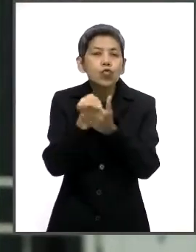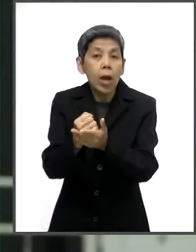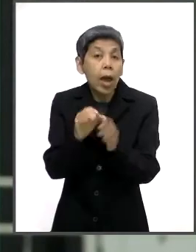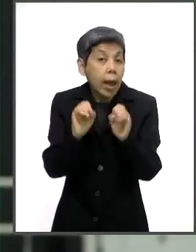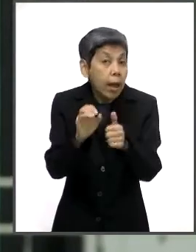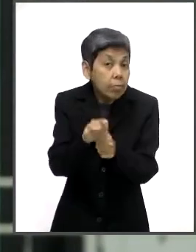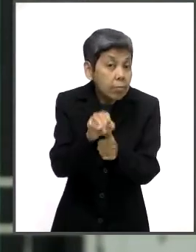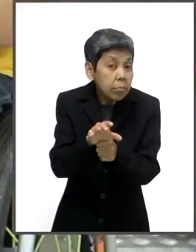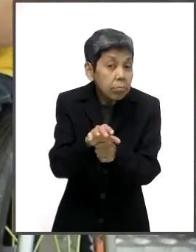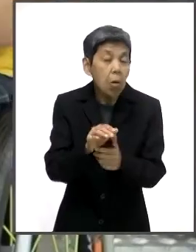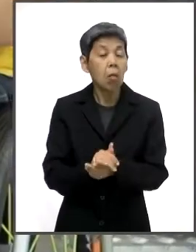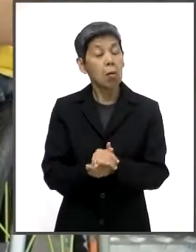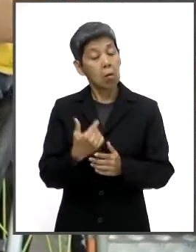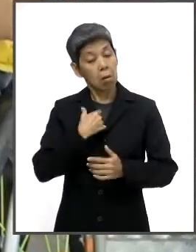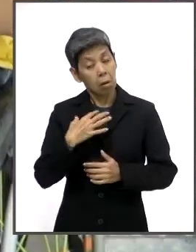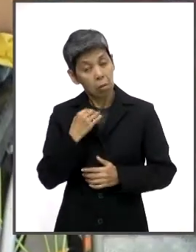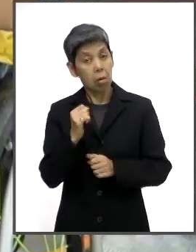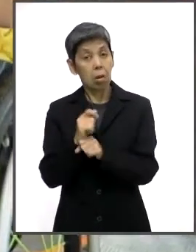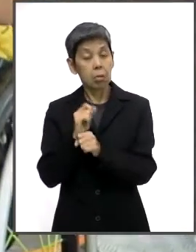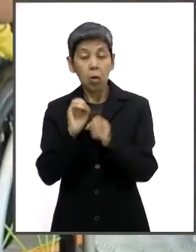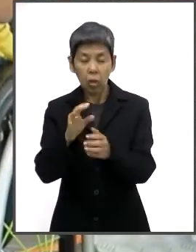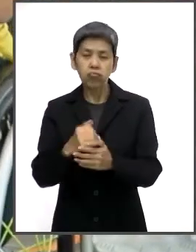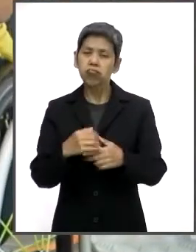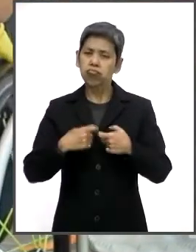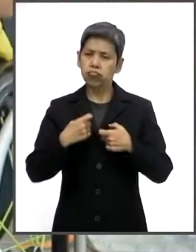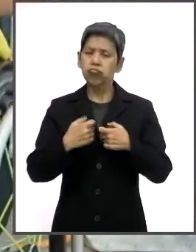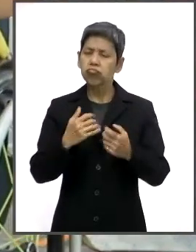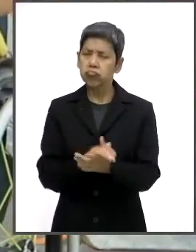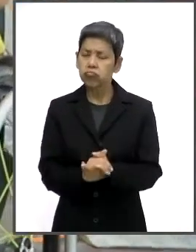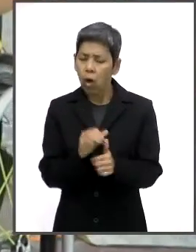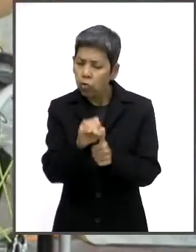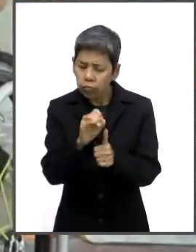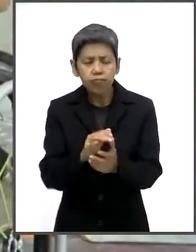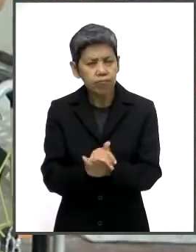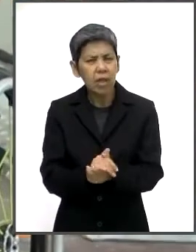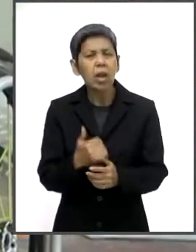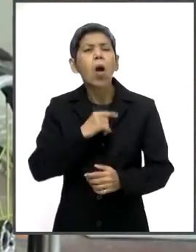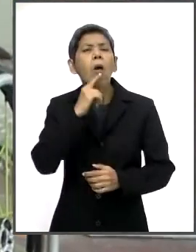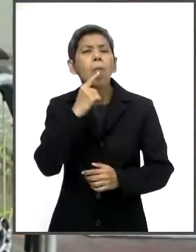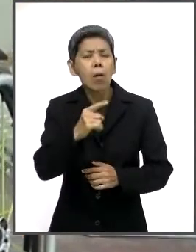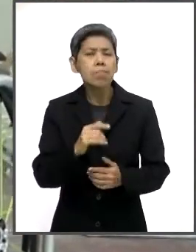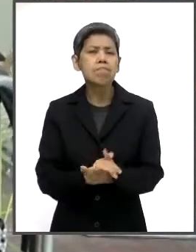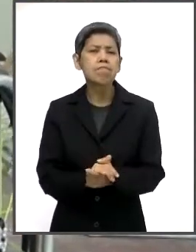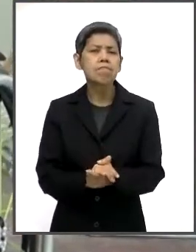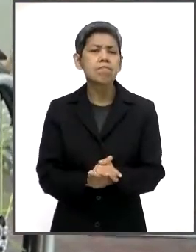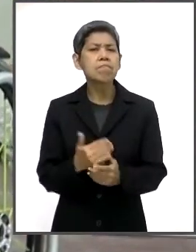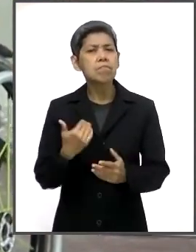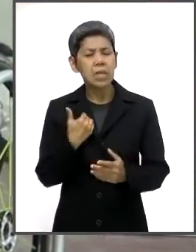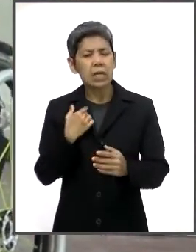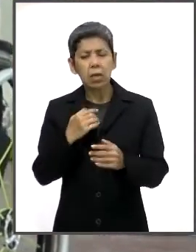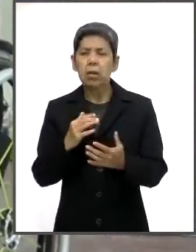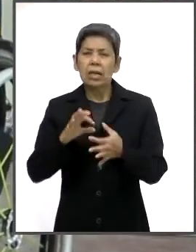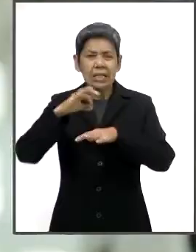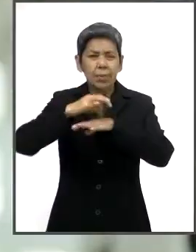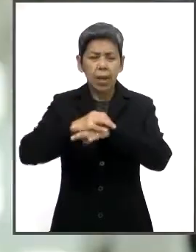ป็นโค้ชไหม เรื่องโค้ชน่าจะเป็นไปได้ยากนะคะเพราะว่าก็อย่างที่บอกมันอาจจะเ